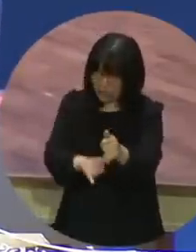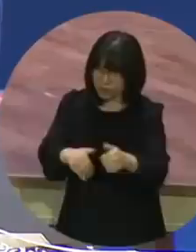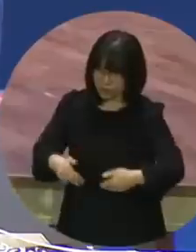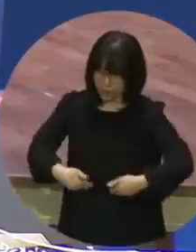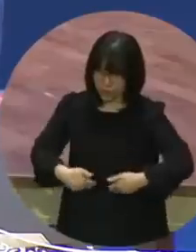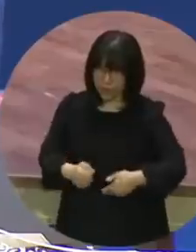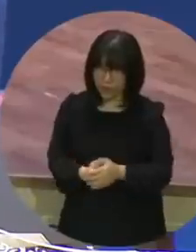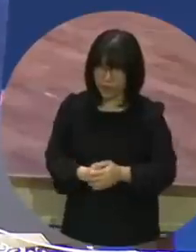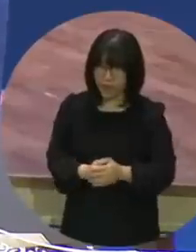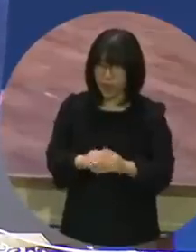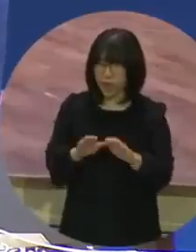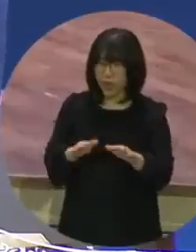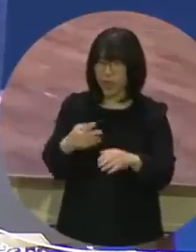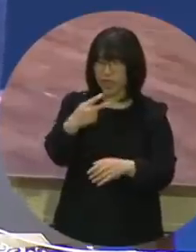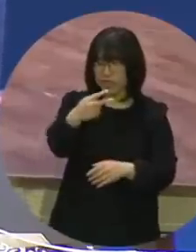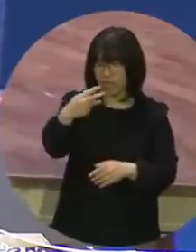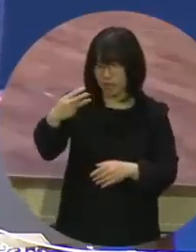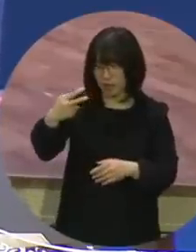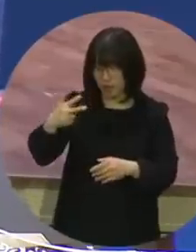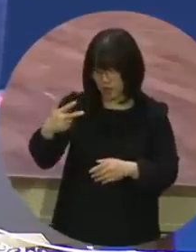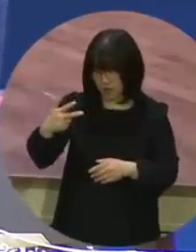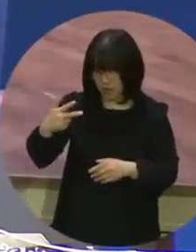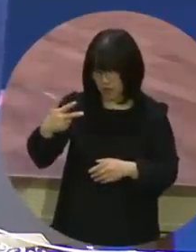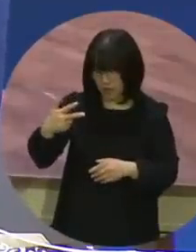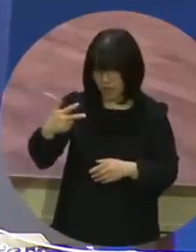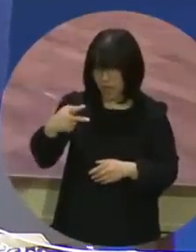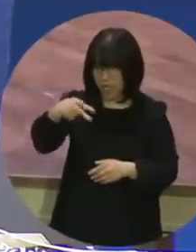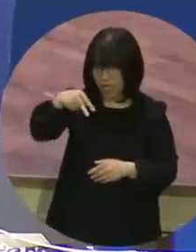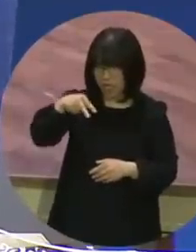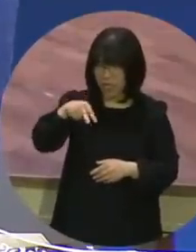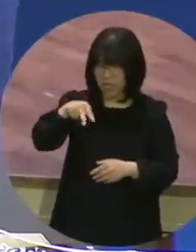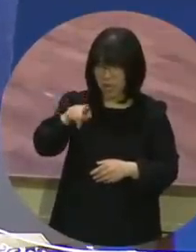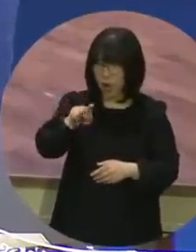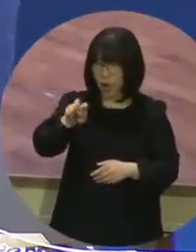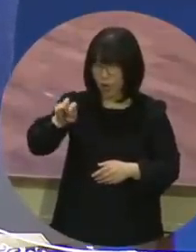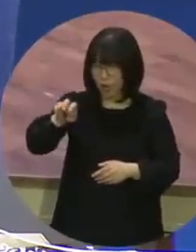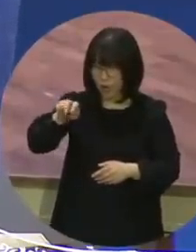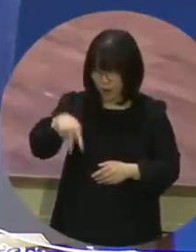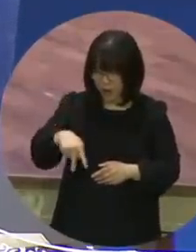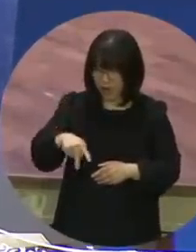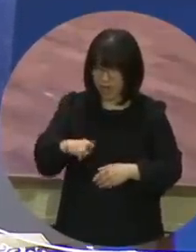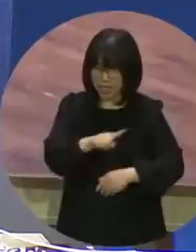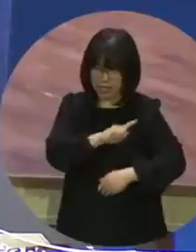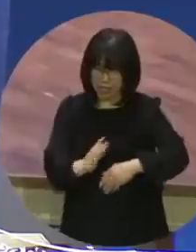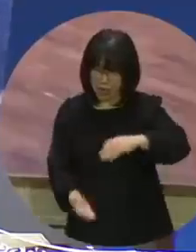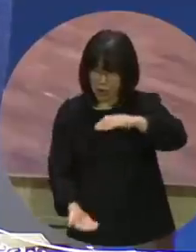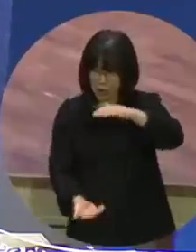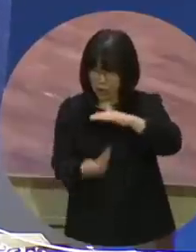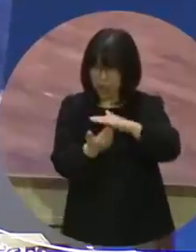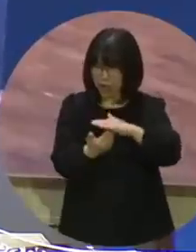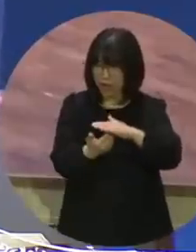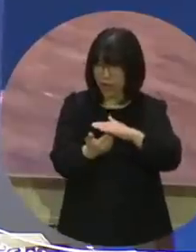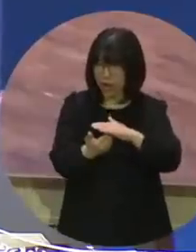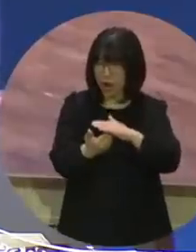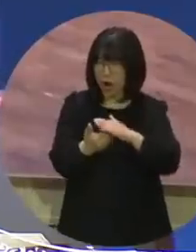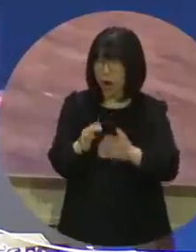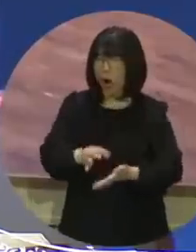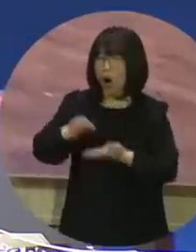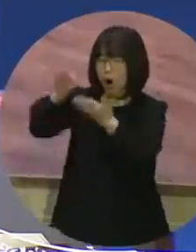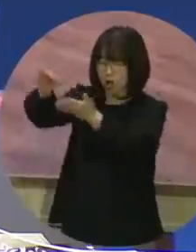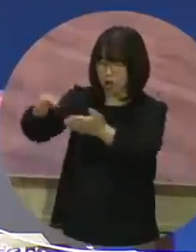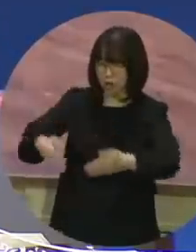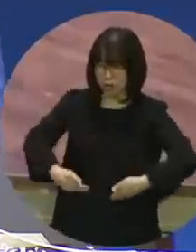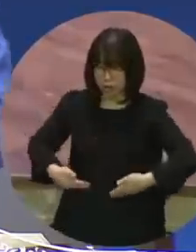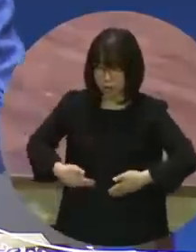237 서밋 헌금으로 하세요. 제목이 그겁니다. 237 서밋 헌금으로. 그냥